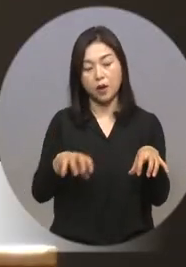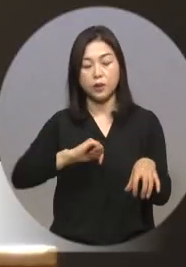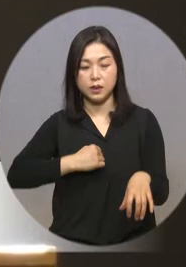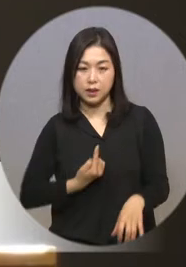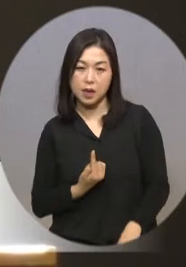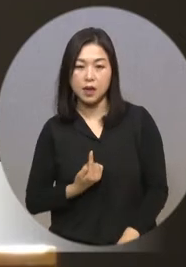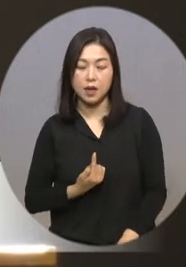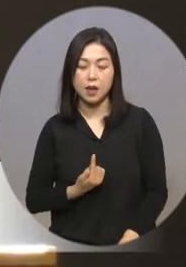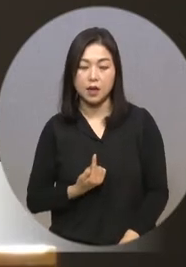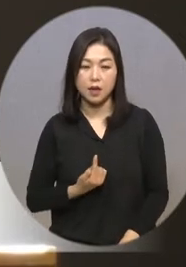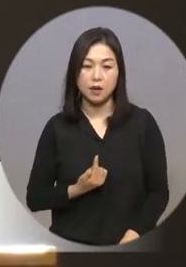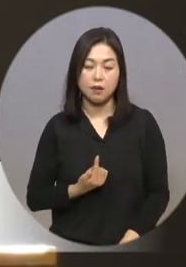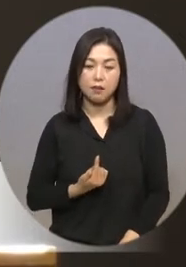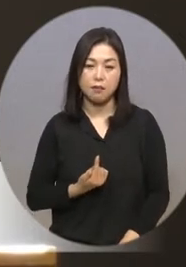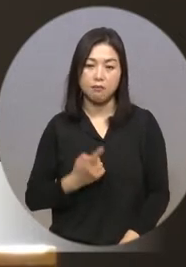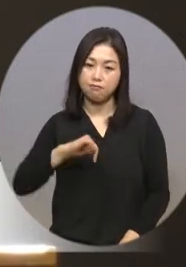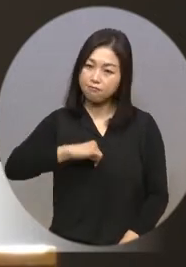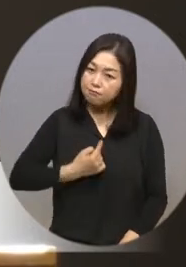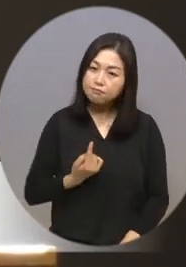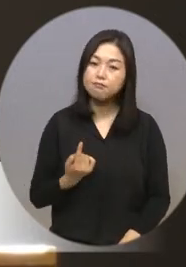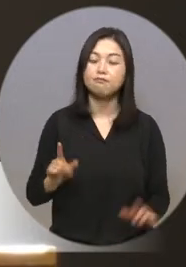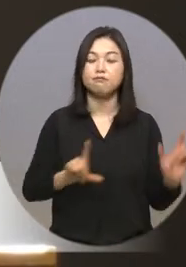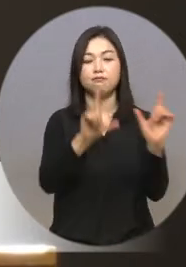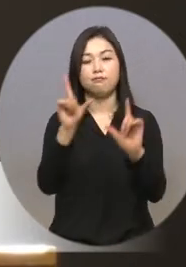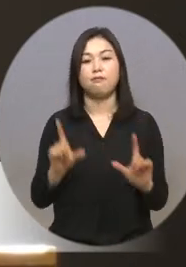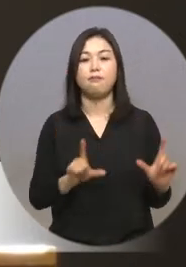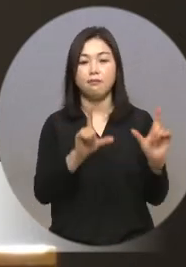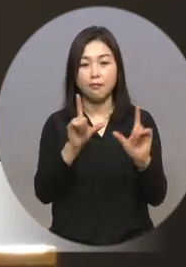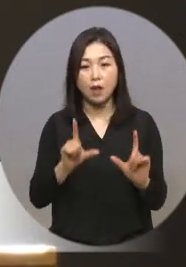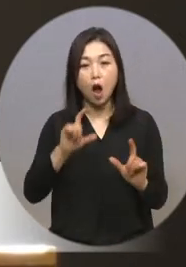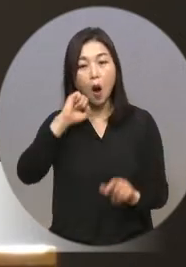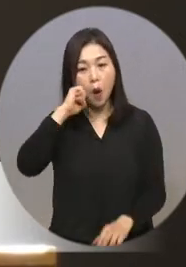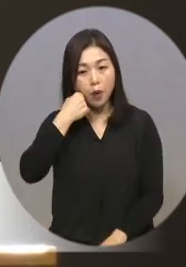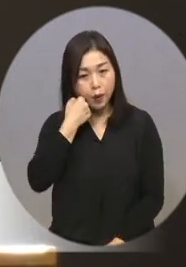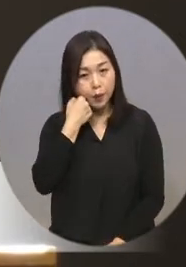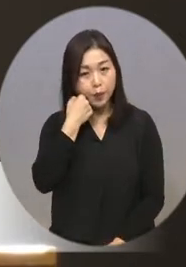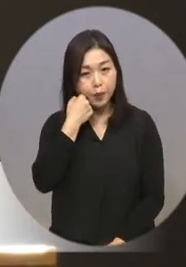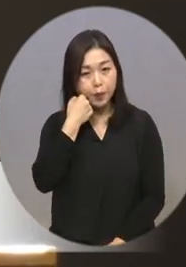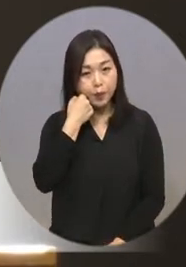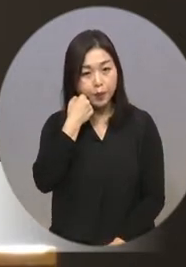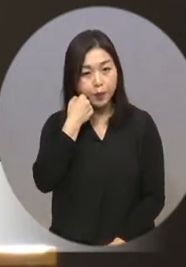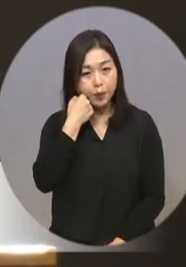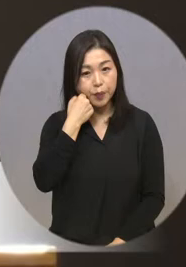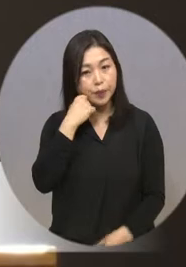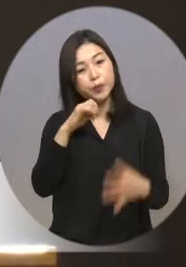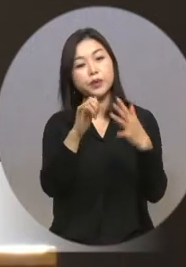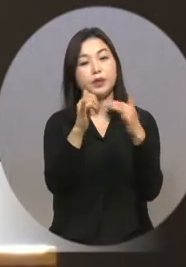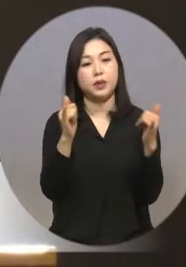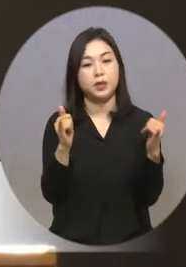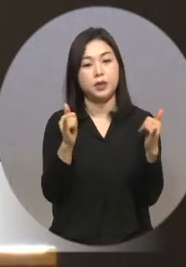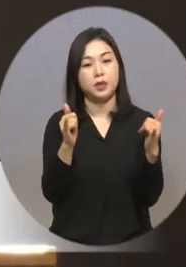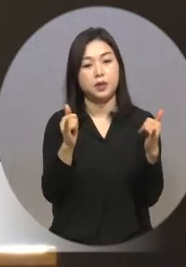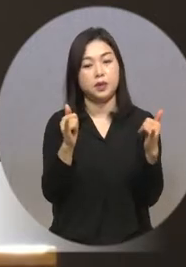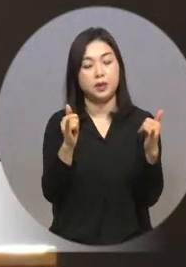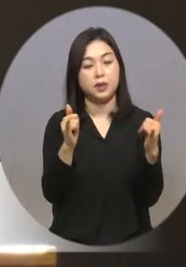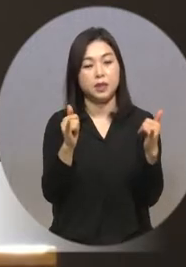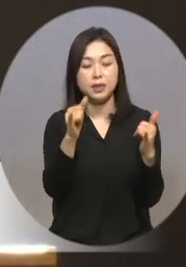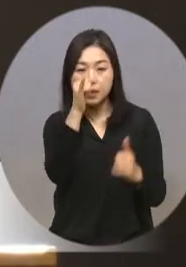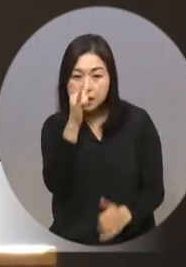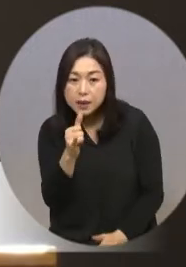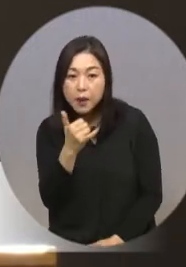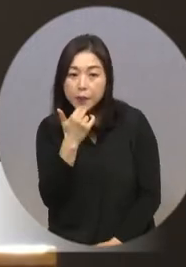조회 예 은향 올라설 수 없는 대표로 선임된 남대 대입